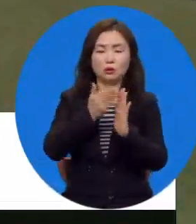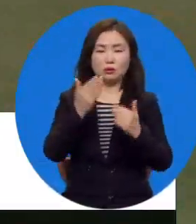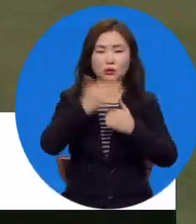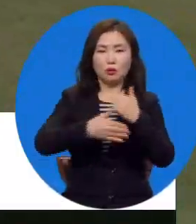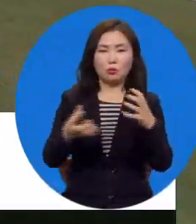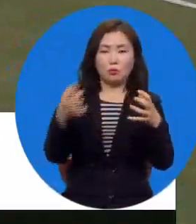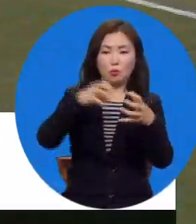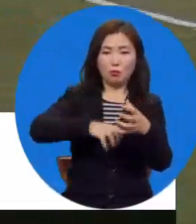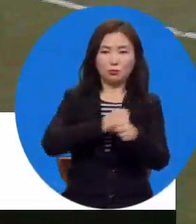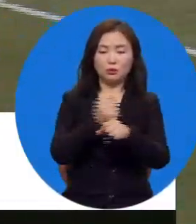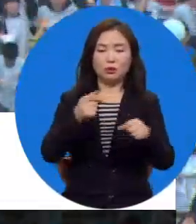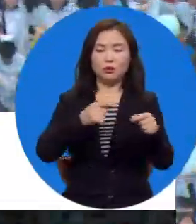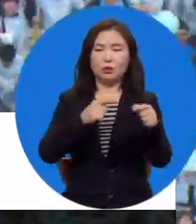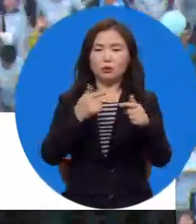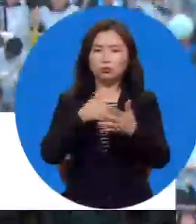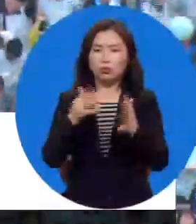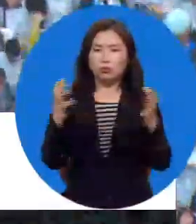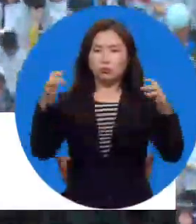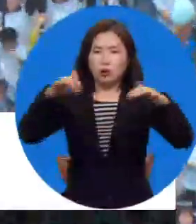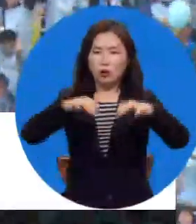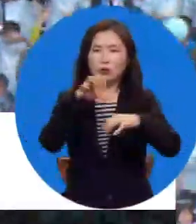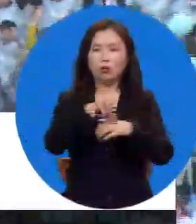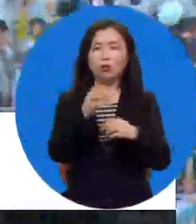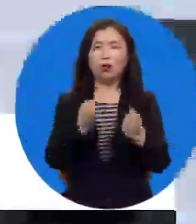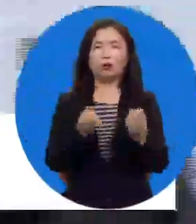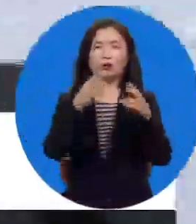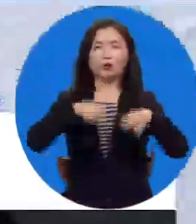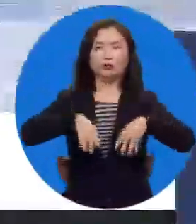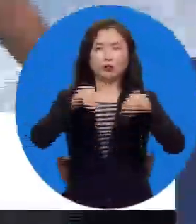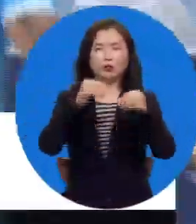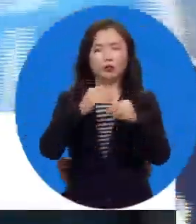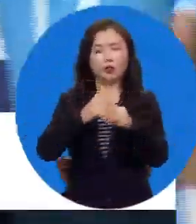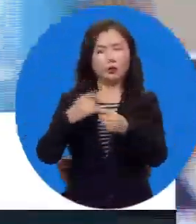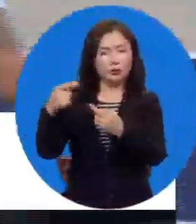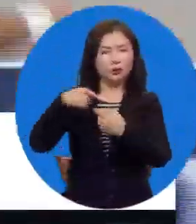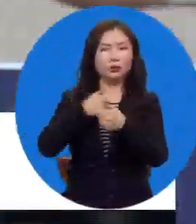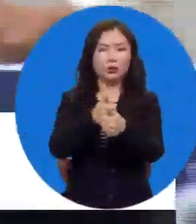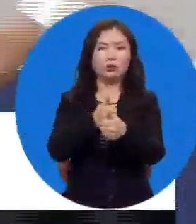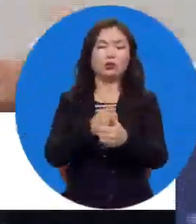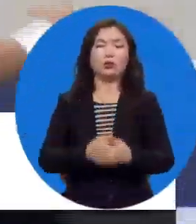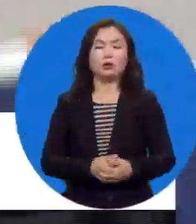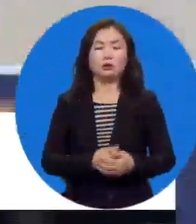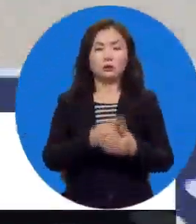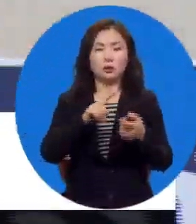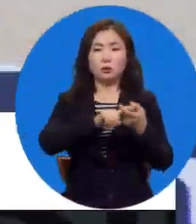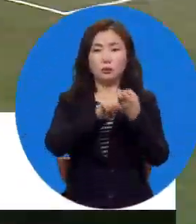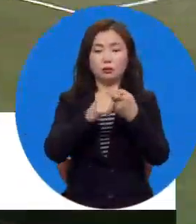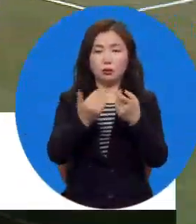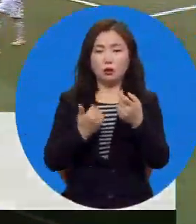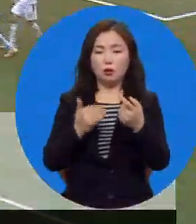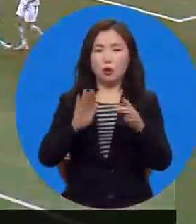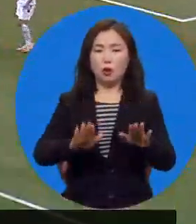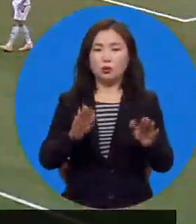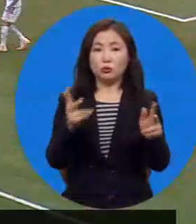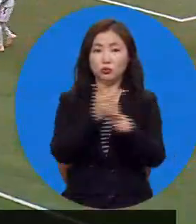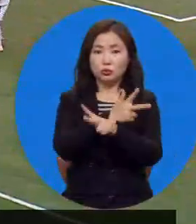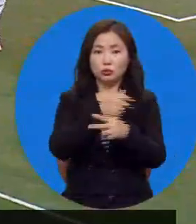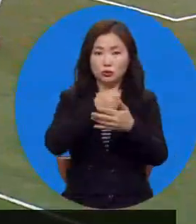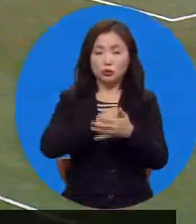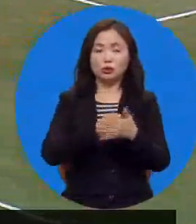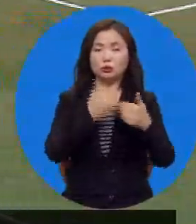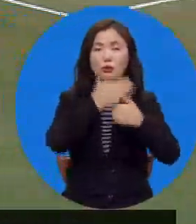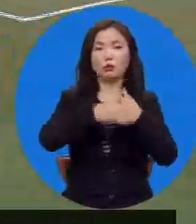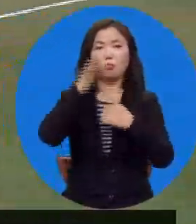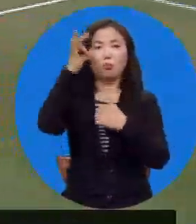지자체들이 다수가 모이는 행사를 자제해 달라는 요청이 고려 뒀습니다 연맹은 이보다 앞서 이번 주 로 예정돼 있던